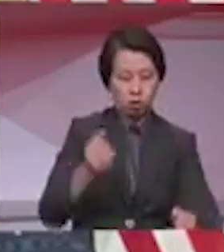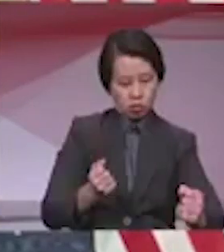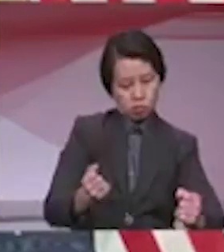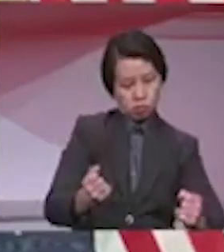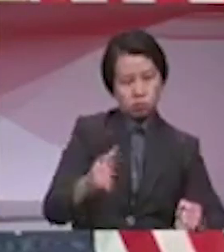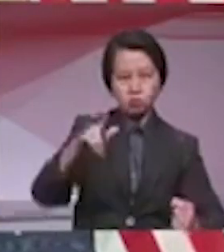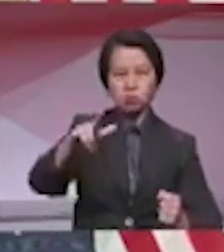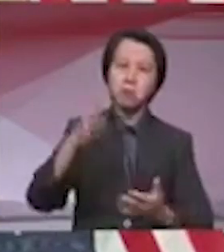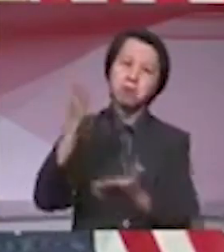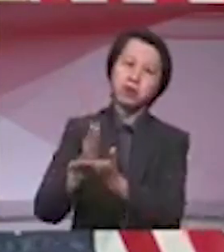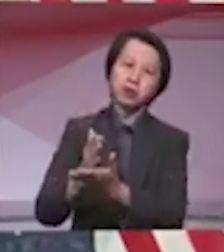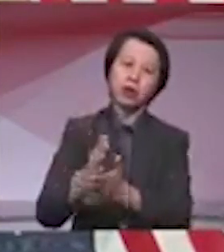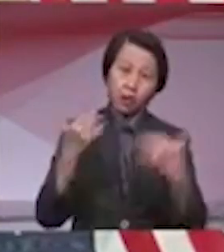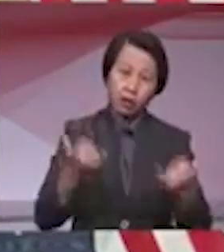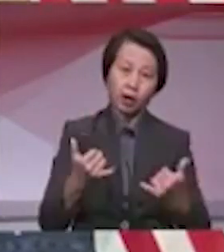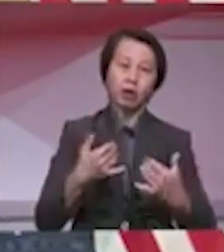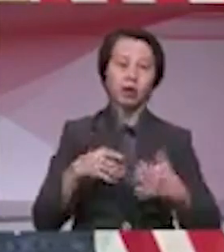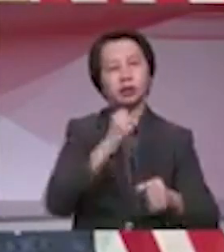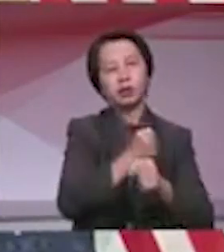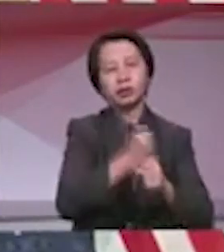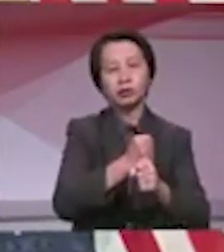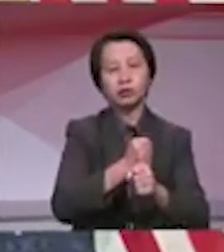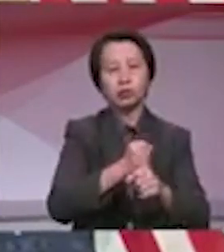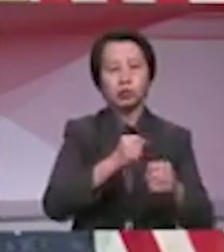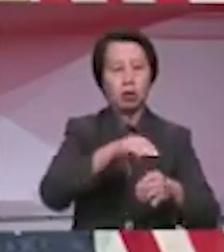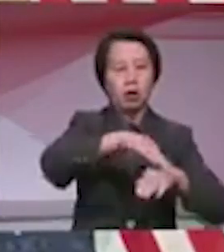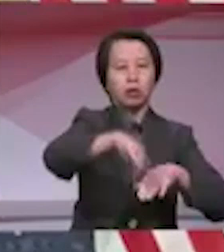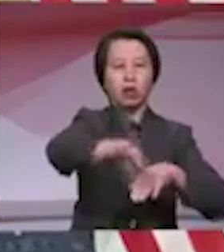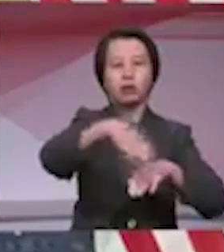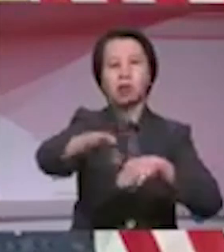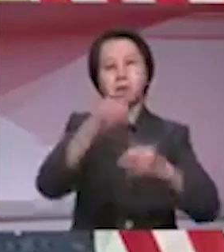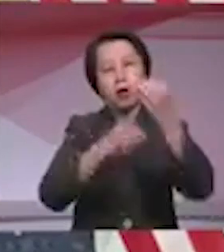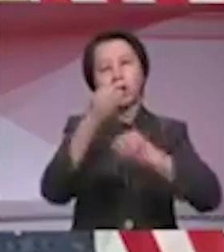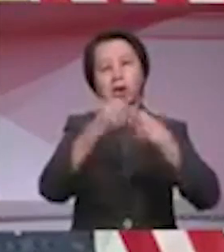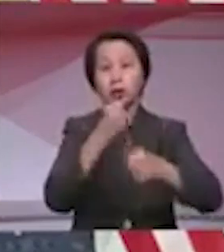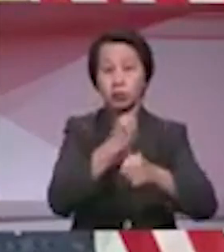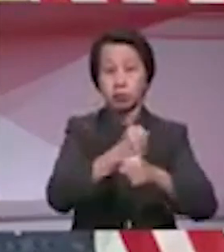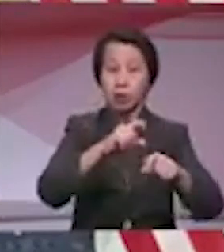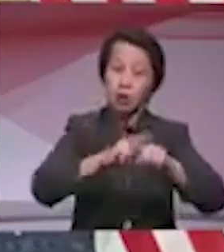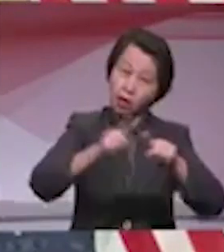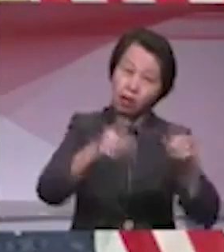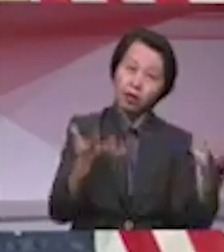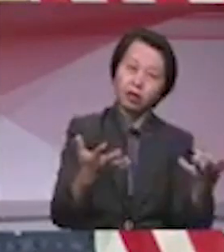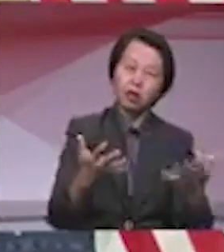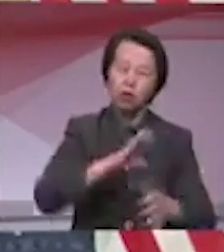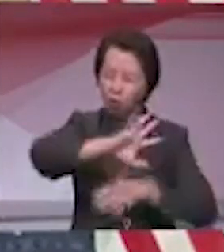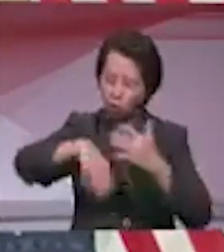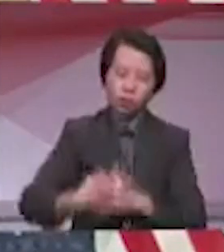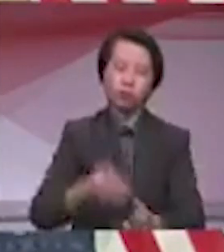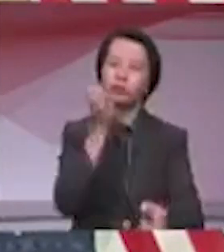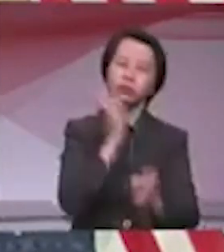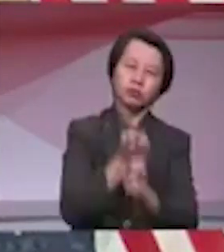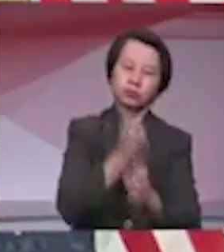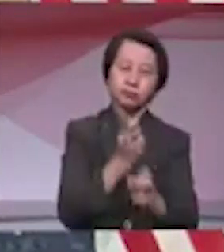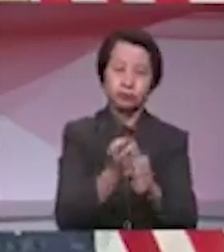Ajid, yang kini memilih kerjaya sebagai penghantar makanan. Mengambil kira segala kesukaran